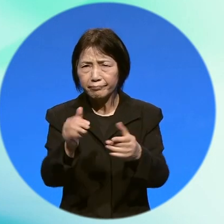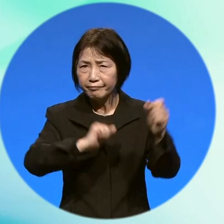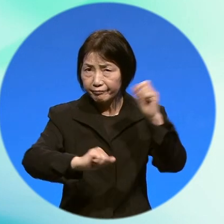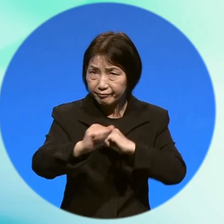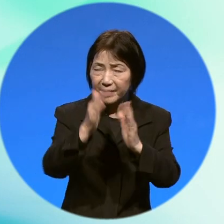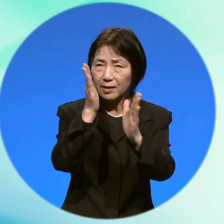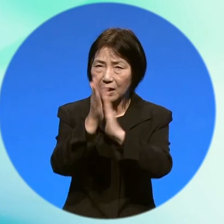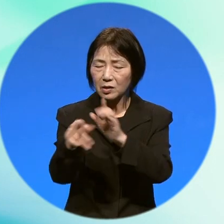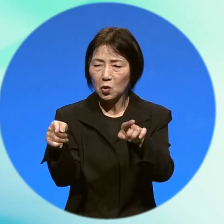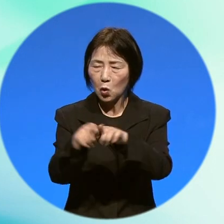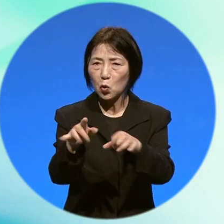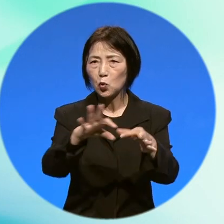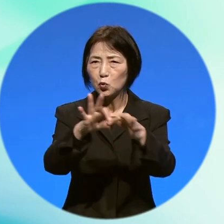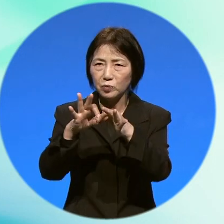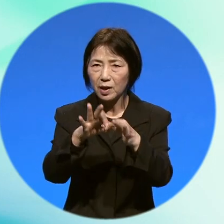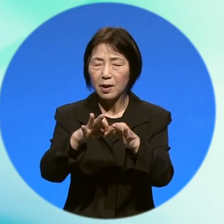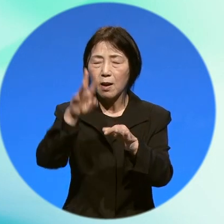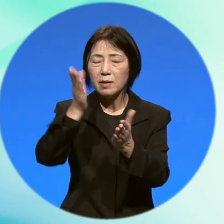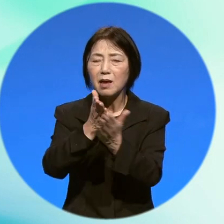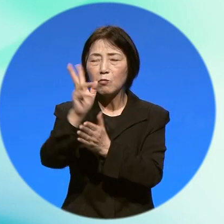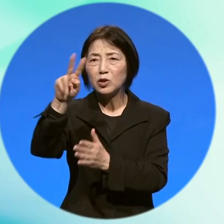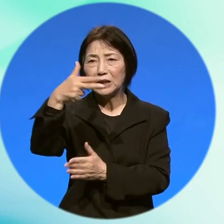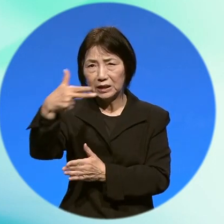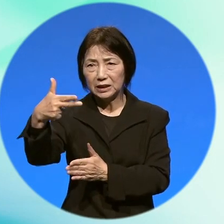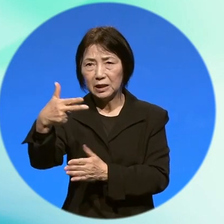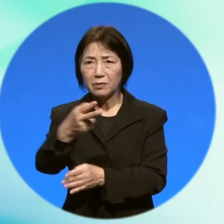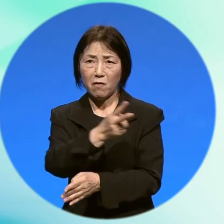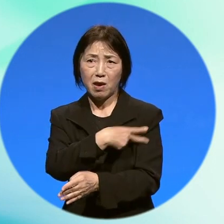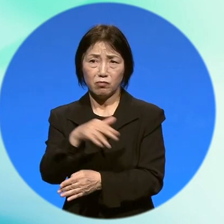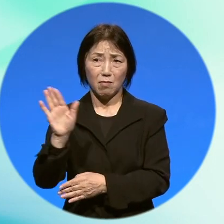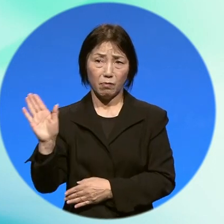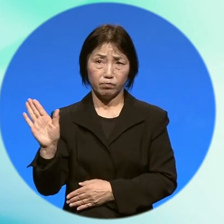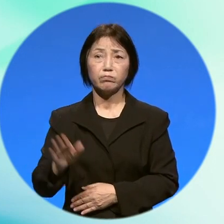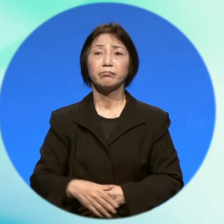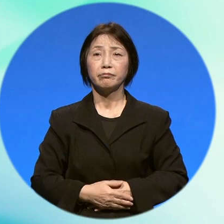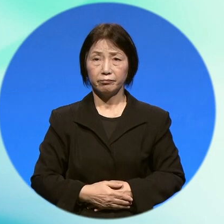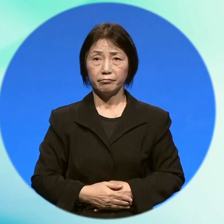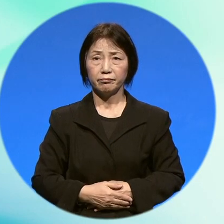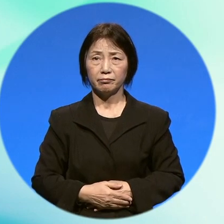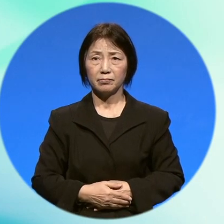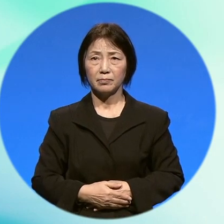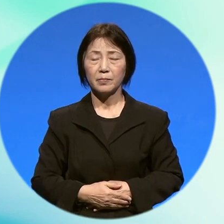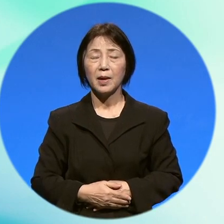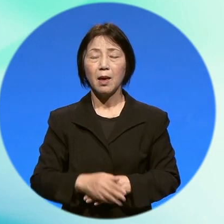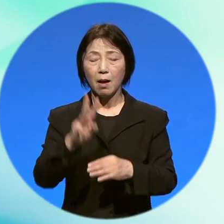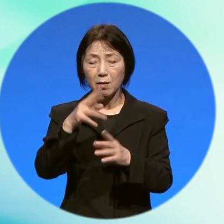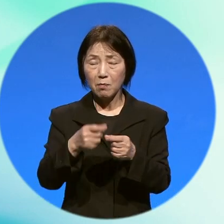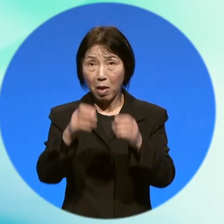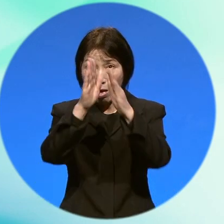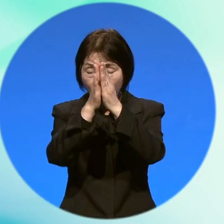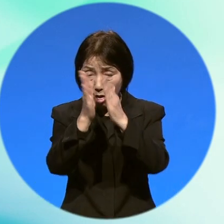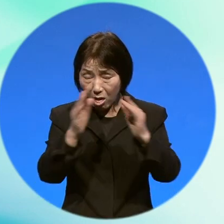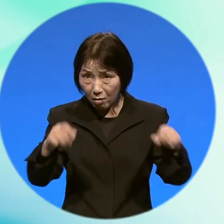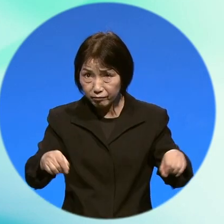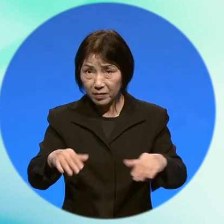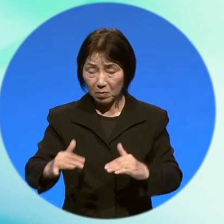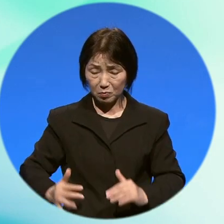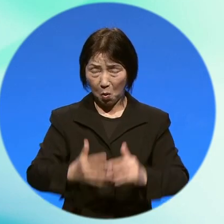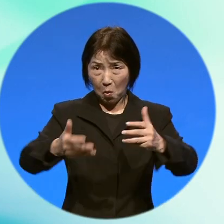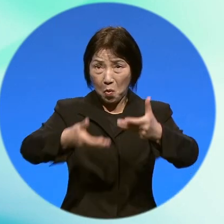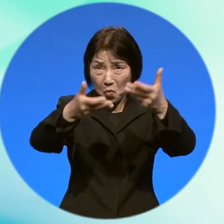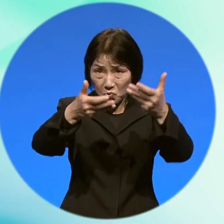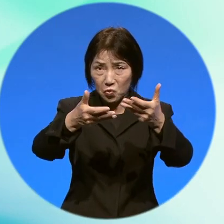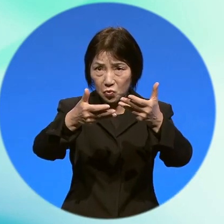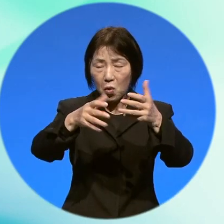仏壇協同組合専務理事などの要職を歴任、川鍋仏壇の振興と仏壇